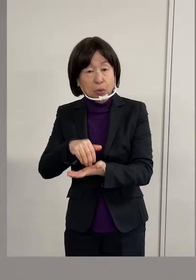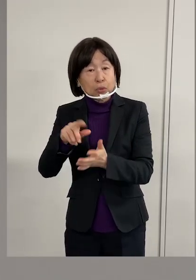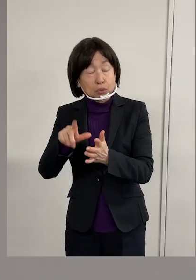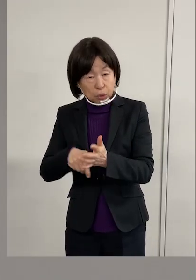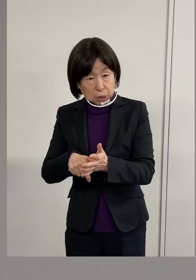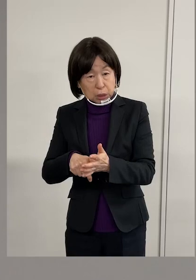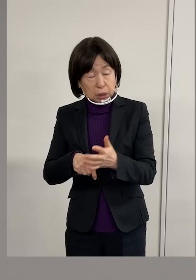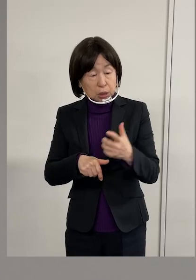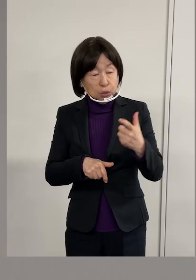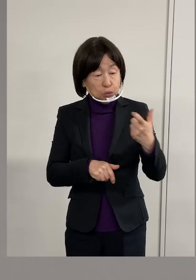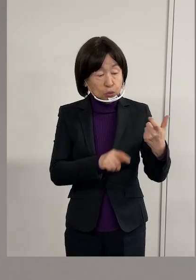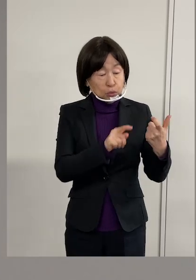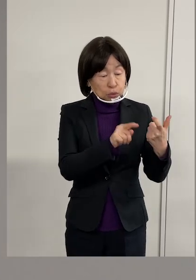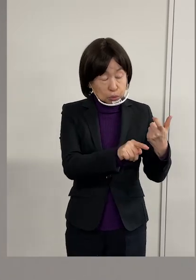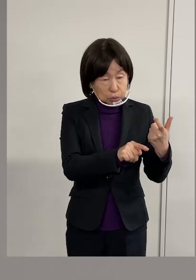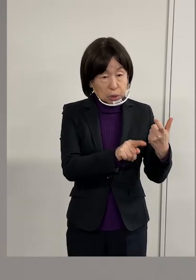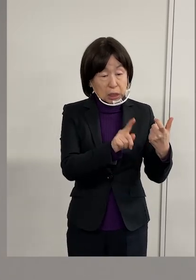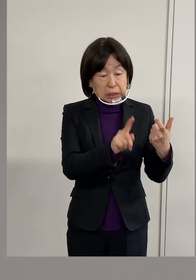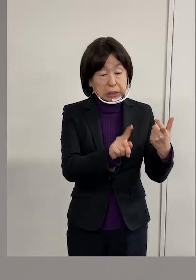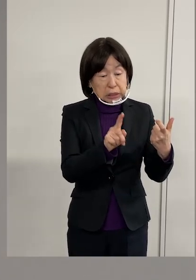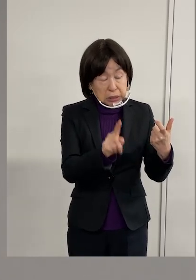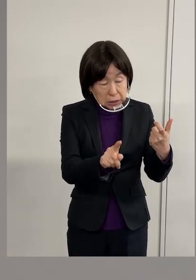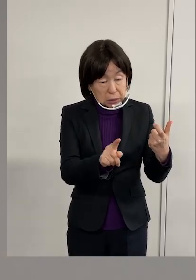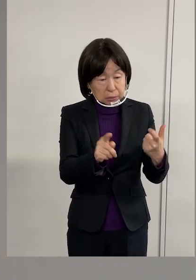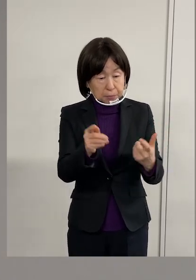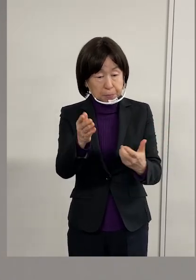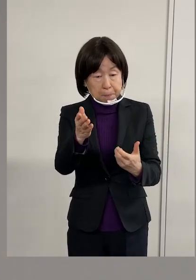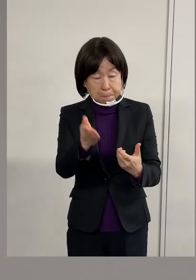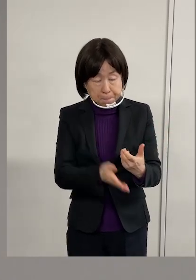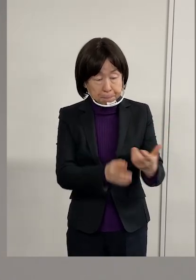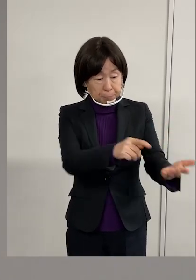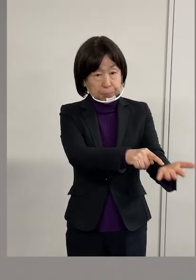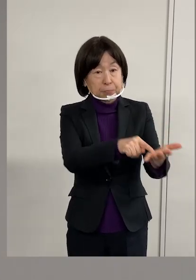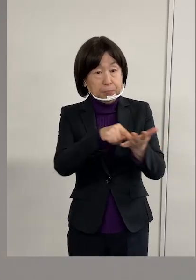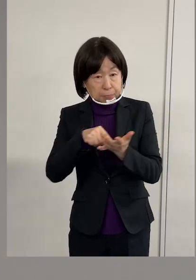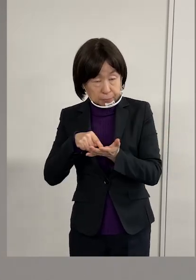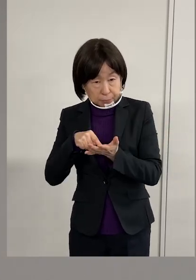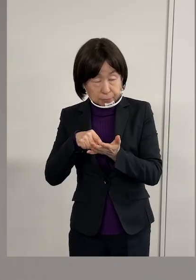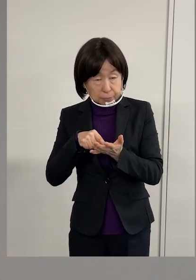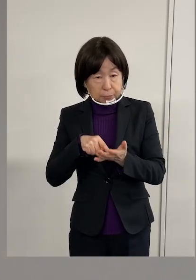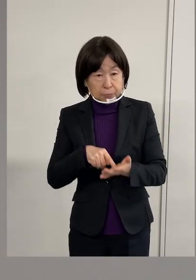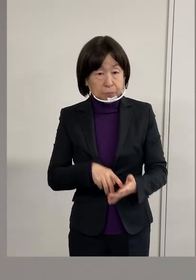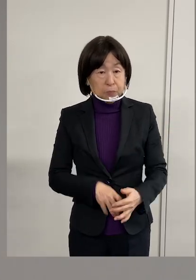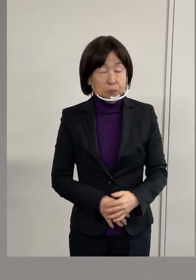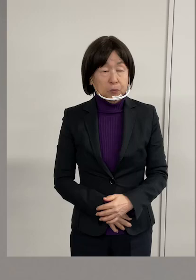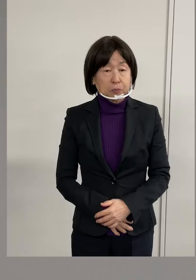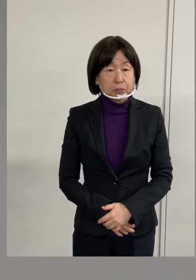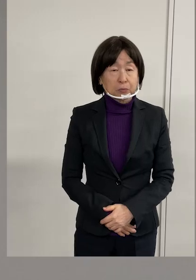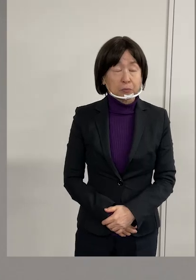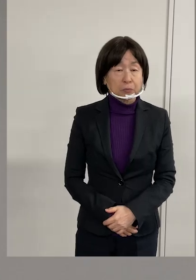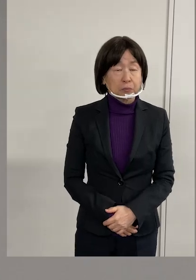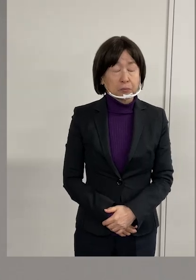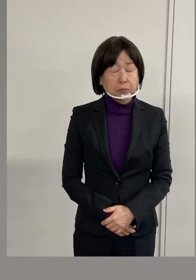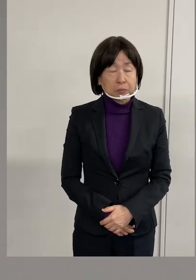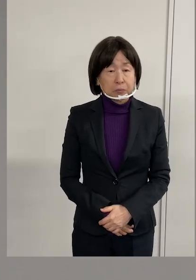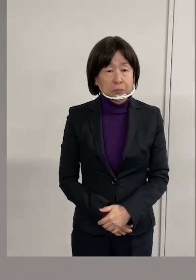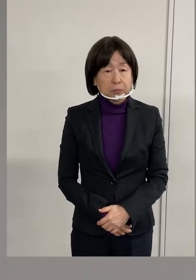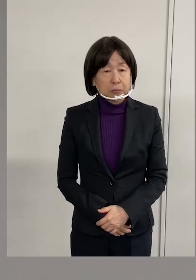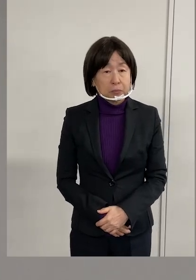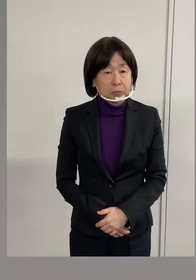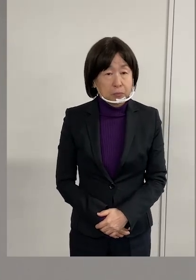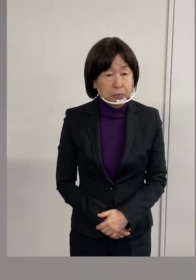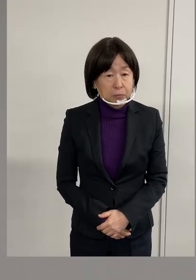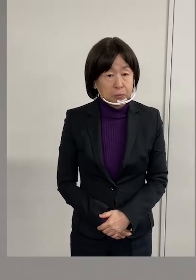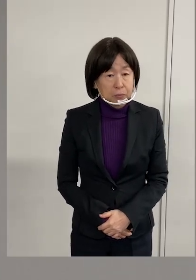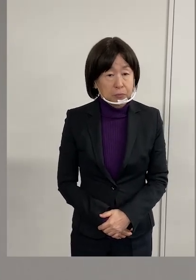で 60.11% の申請ということになりまして、当初ですね、まあ、全国市長